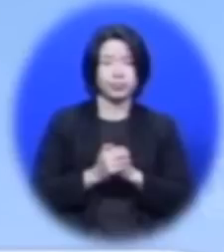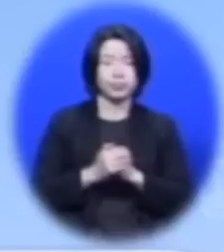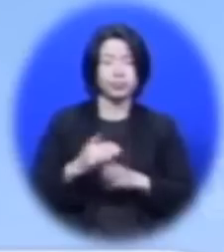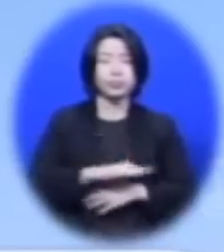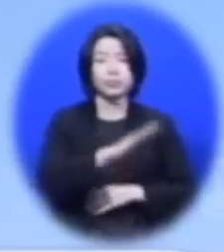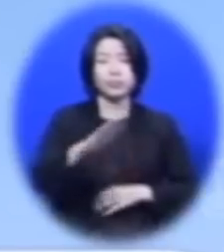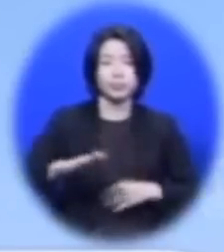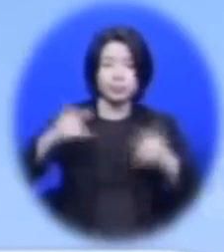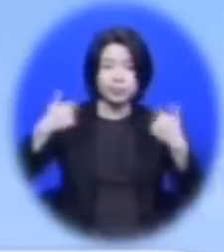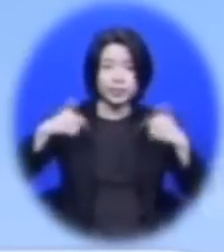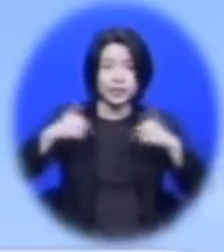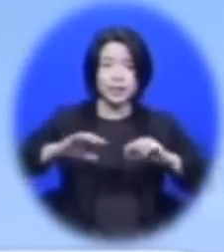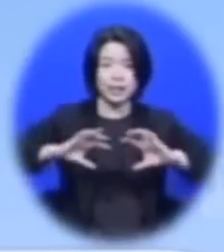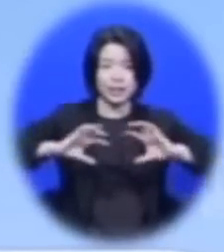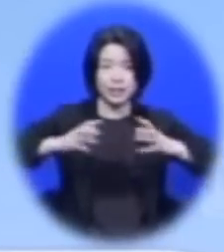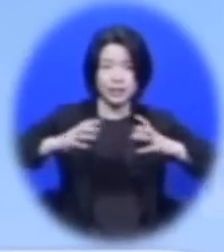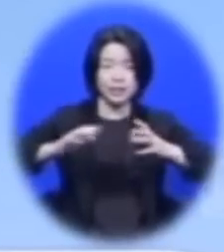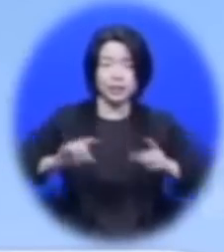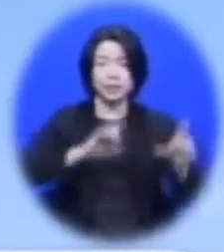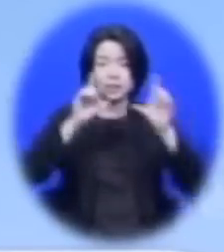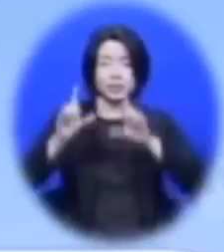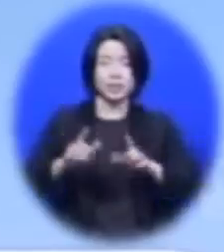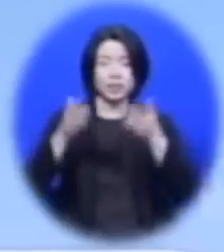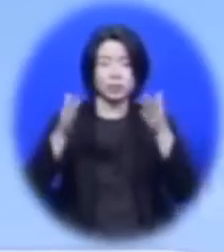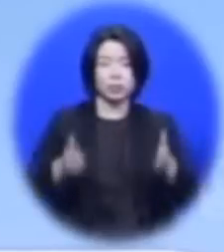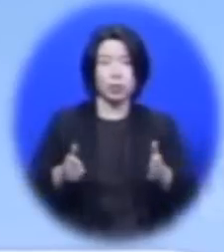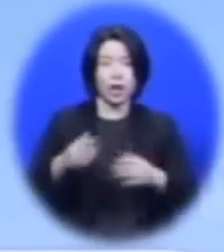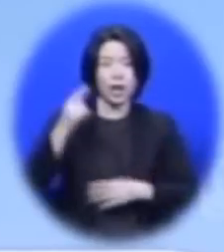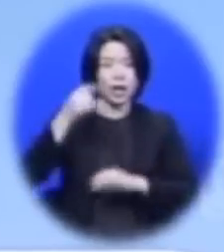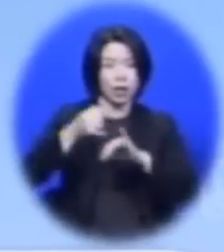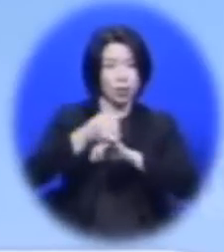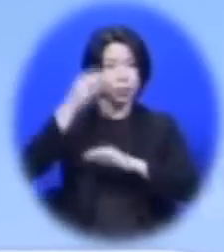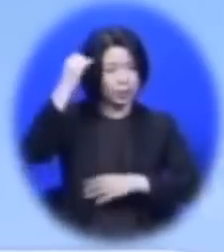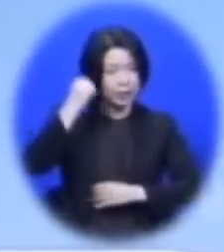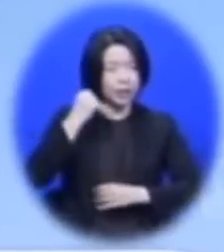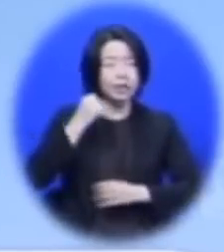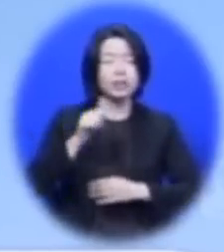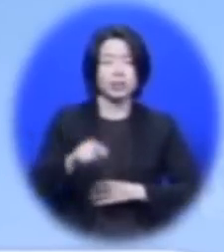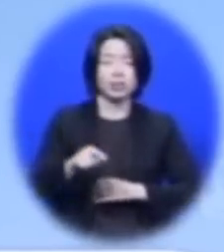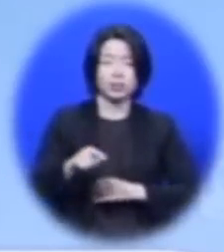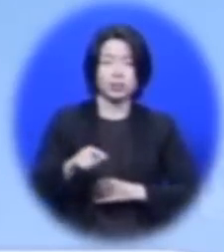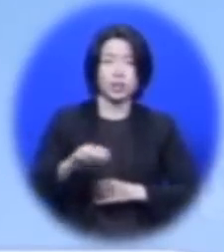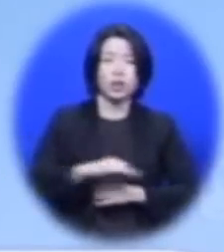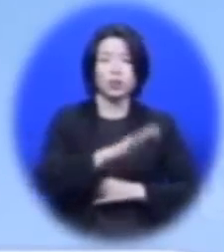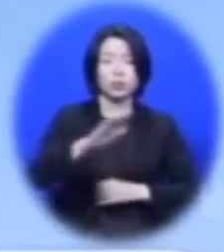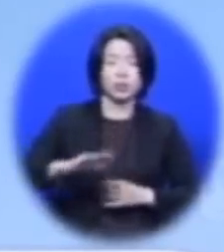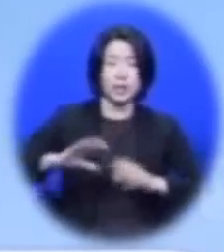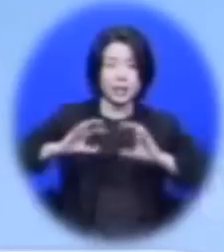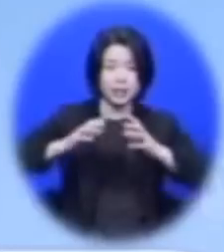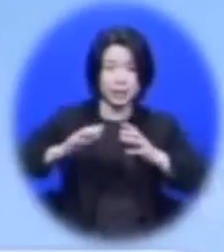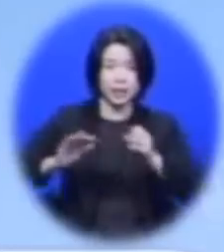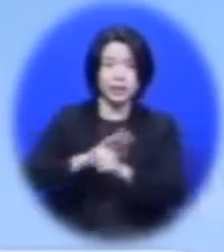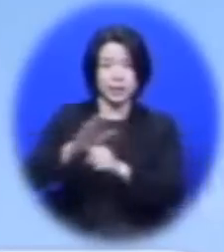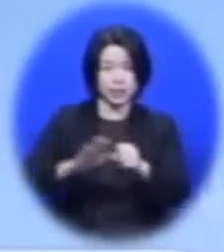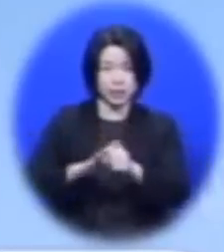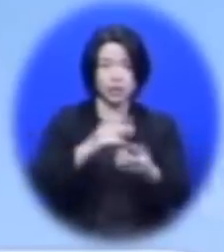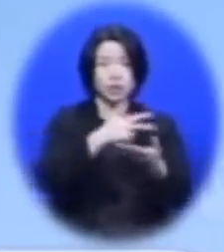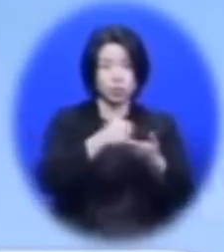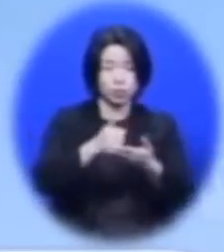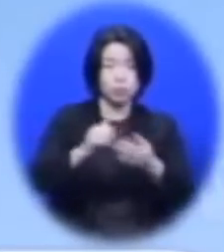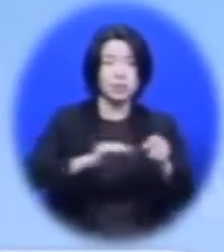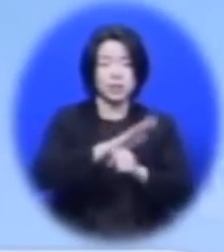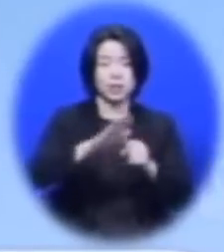우리가 항상 세상 사는 동안에 명심할 겁니다. 우리는 세상을 사랑하든지 주님을 사랑하든지 둘